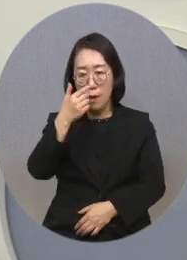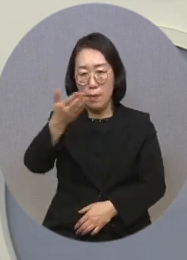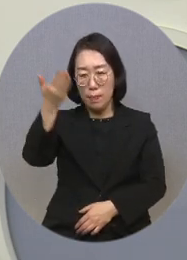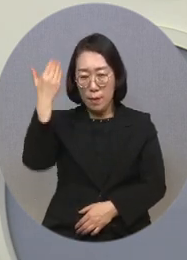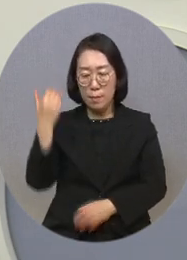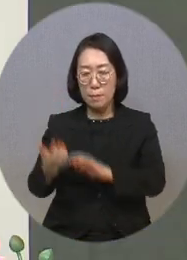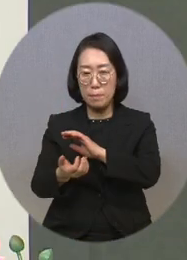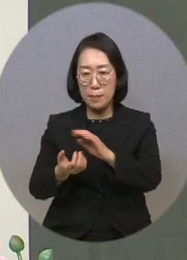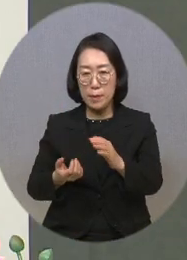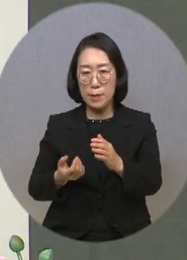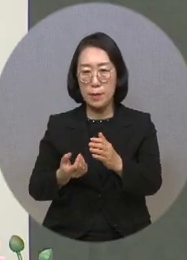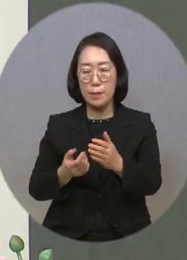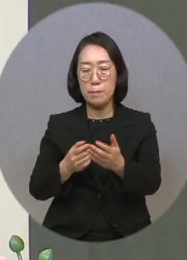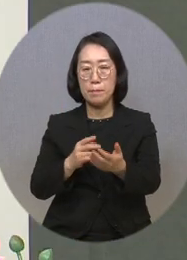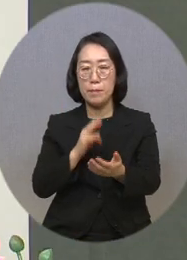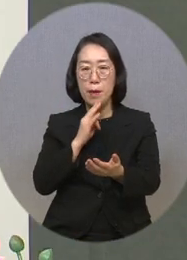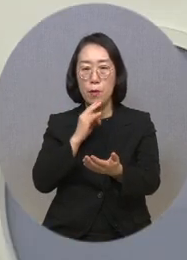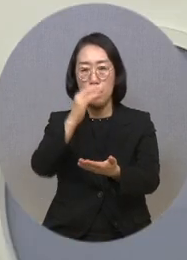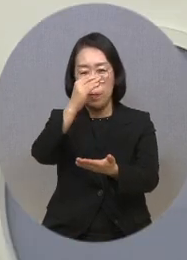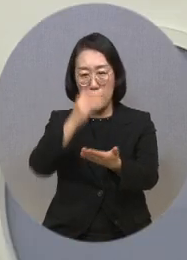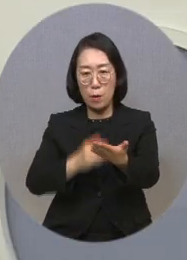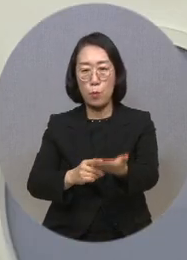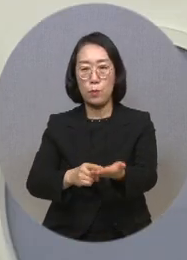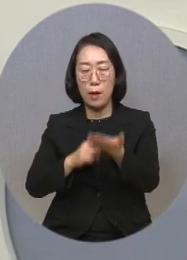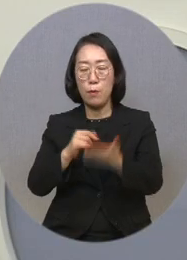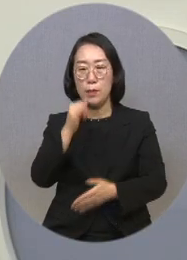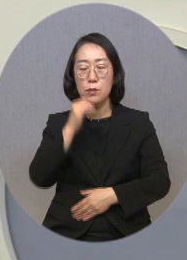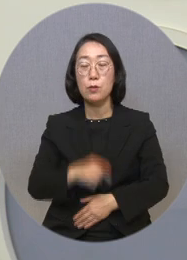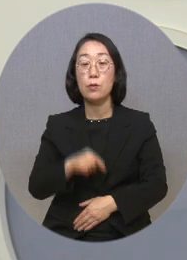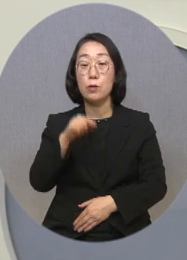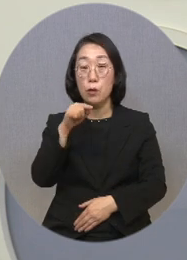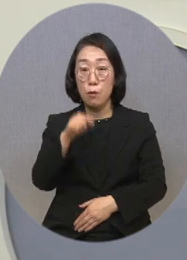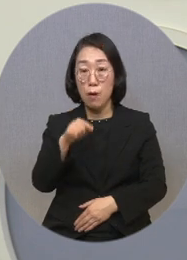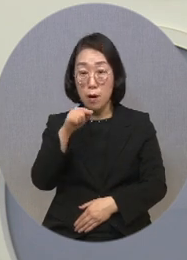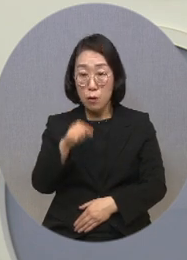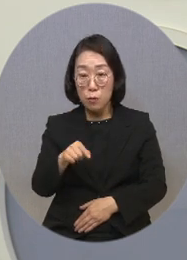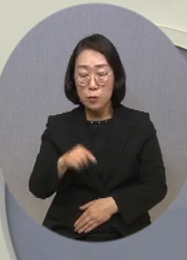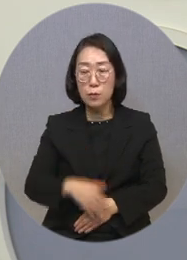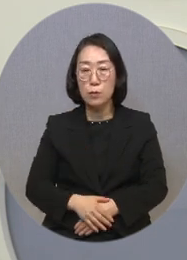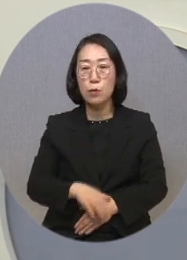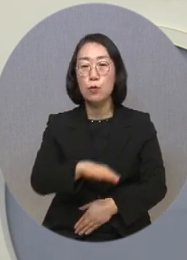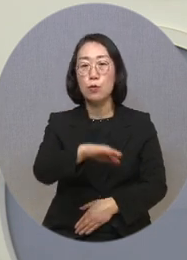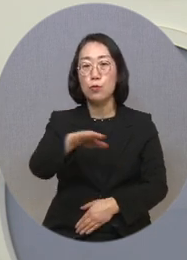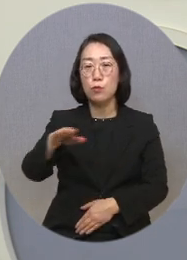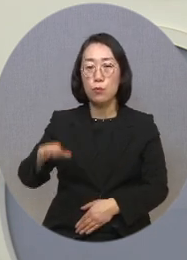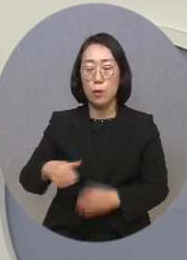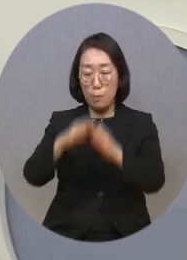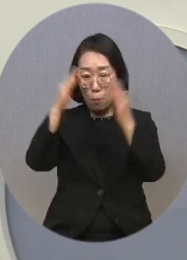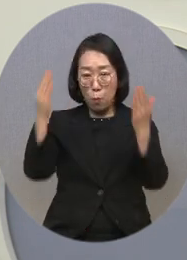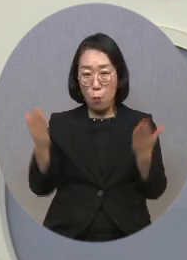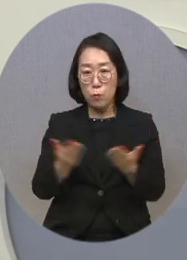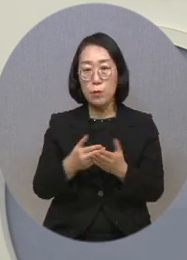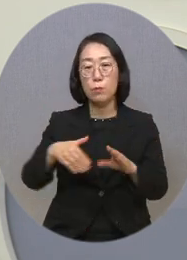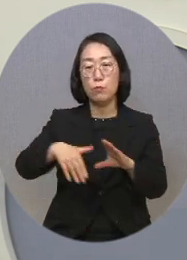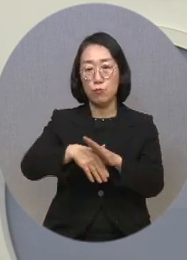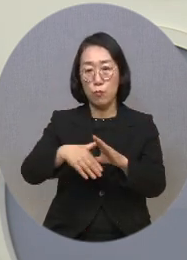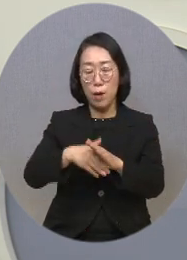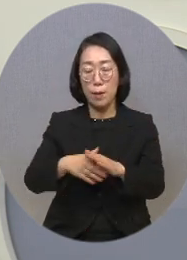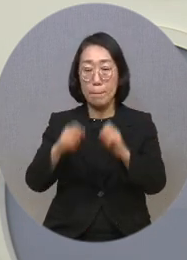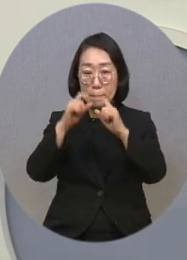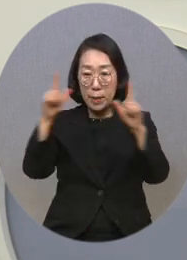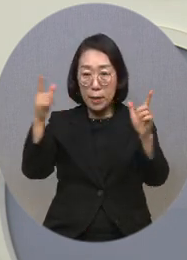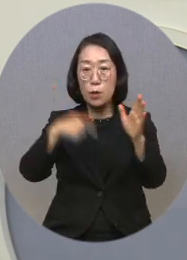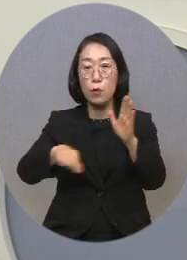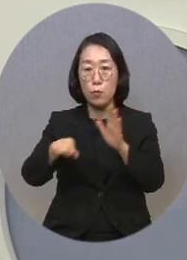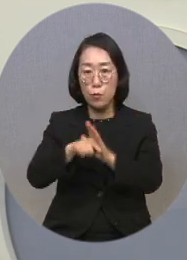미리 얘기를 해놓으셨어요. 그래서 이제 그러한 것은 우리 인류 문명을 깨우치기 위해서 다 온